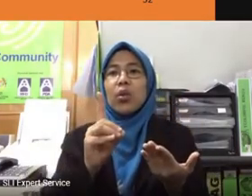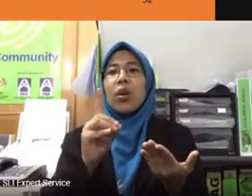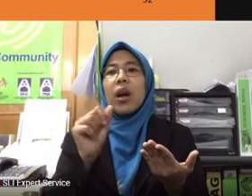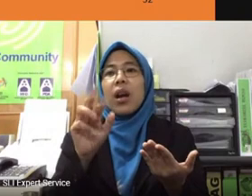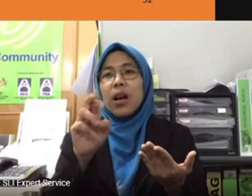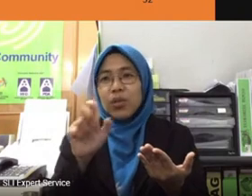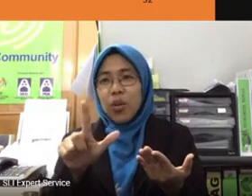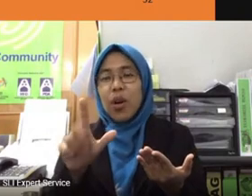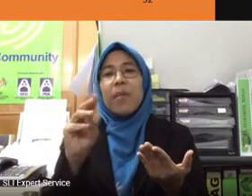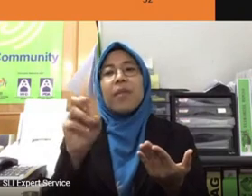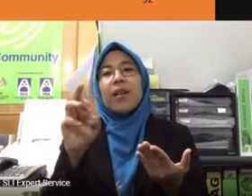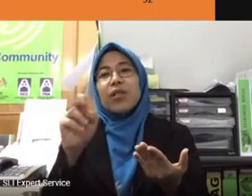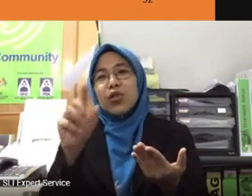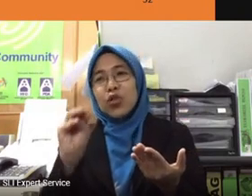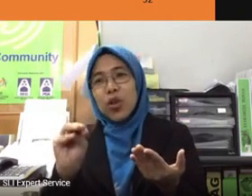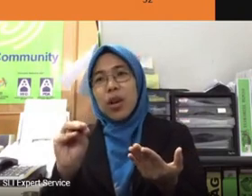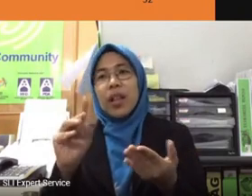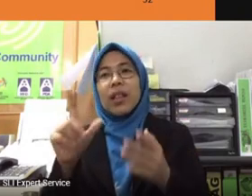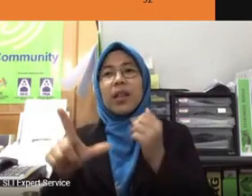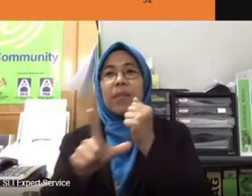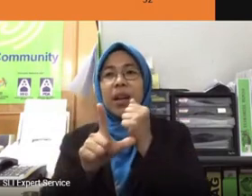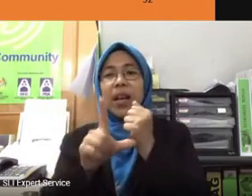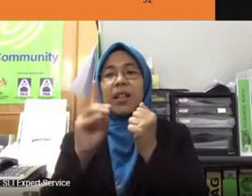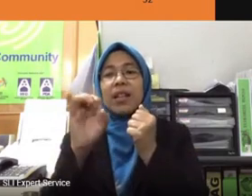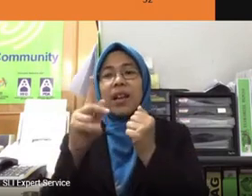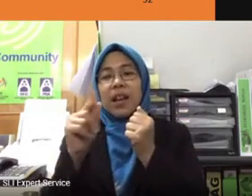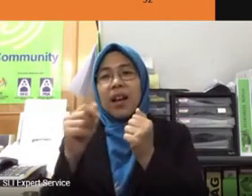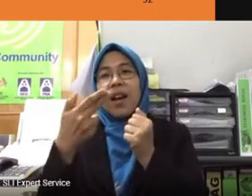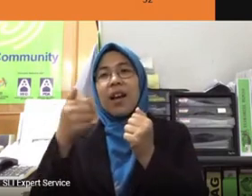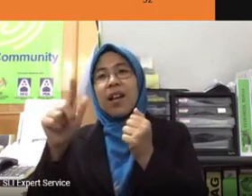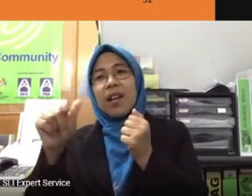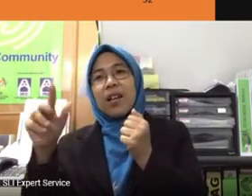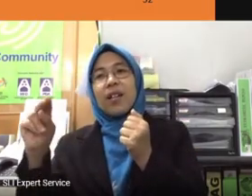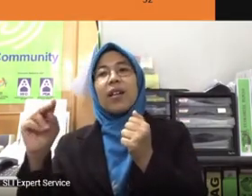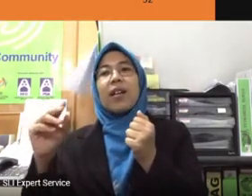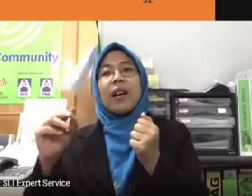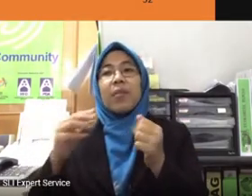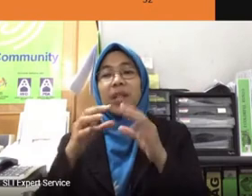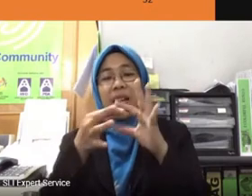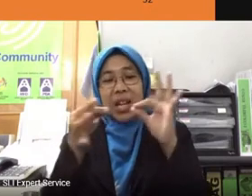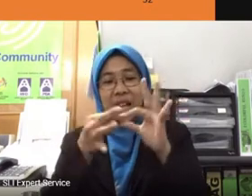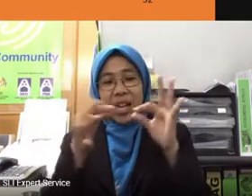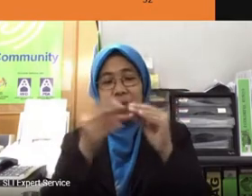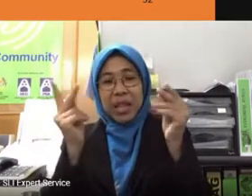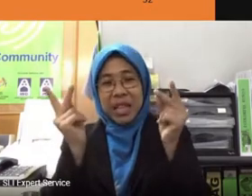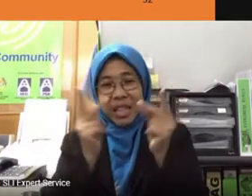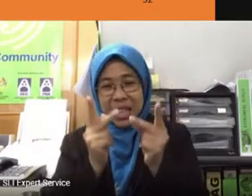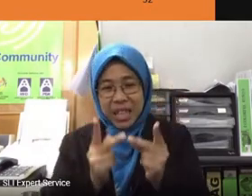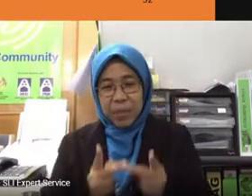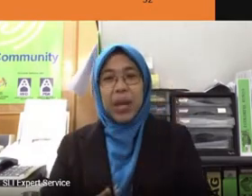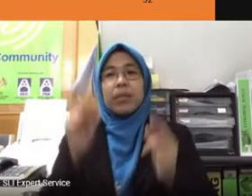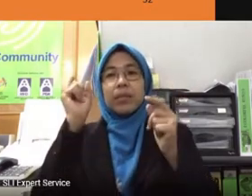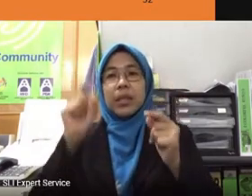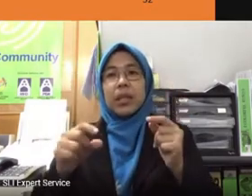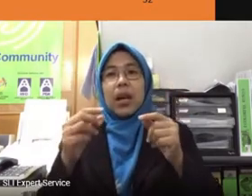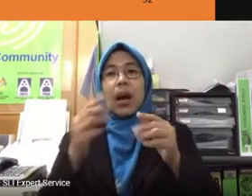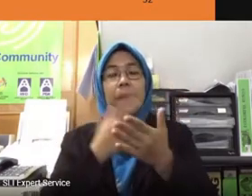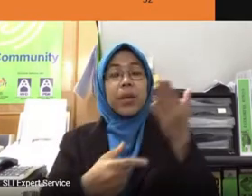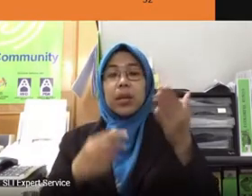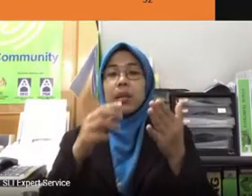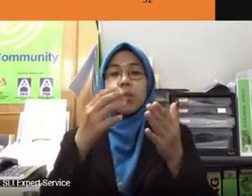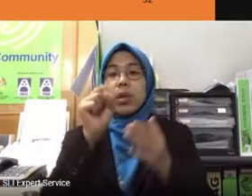Asrul bin Masrum, Timbalan Dekan Hal Ehwal Pelajar dan Alumni. Jadi benda tu nak kena tepat, perkataan dia punya salutasi